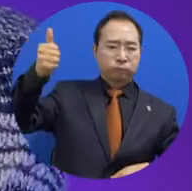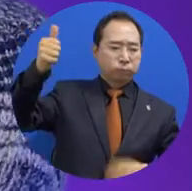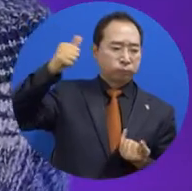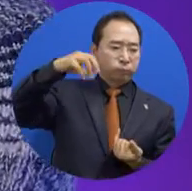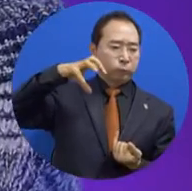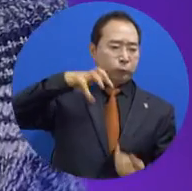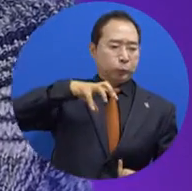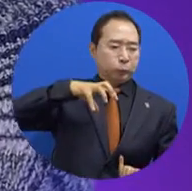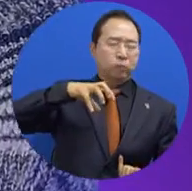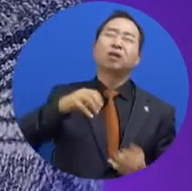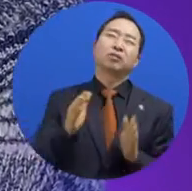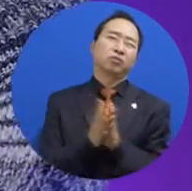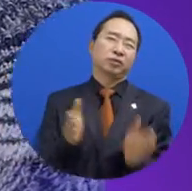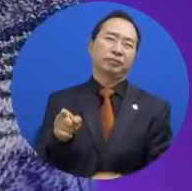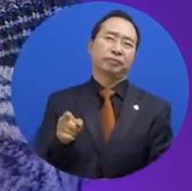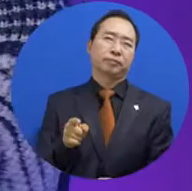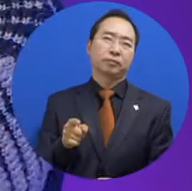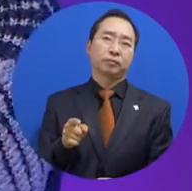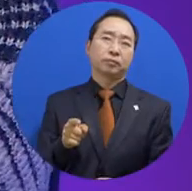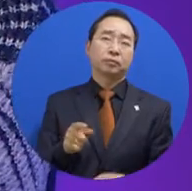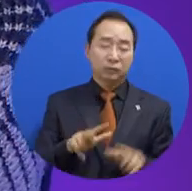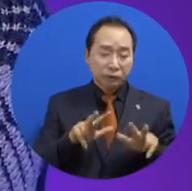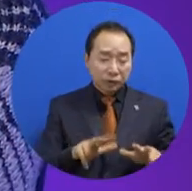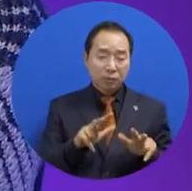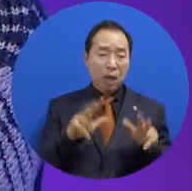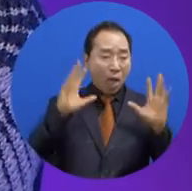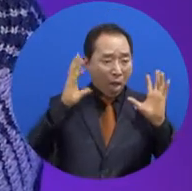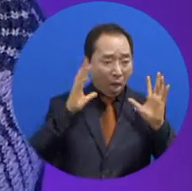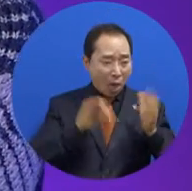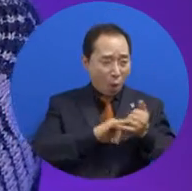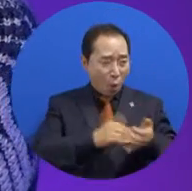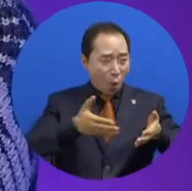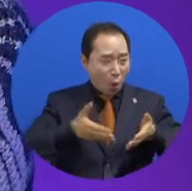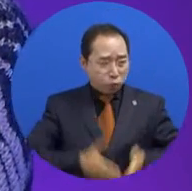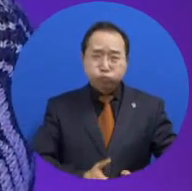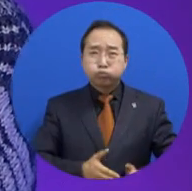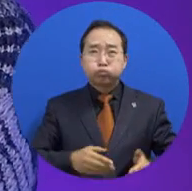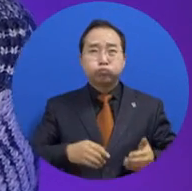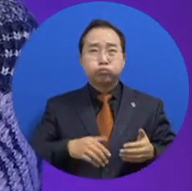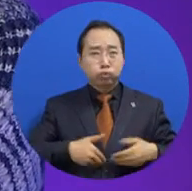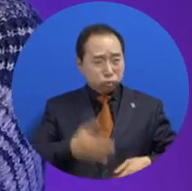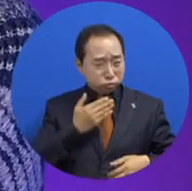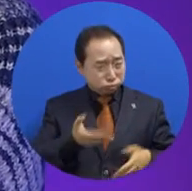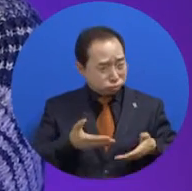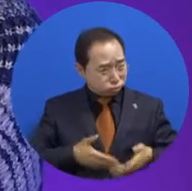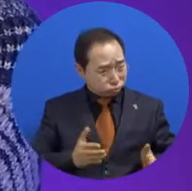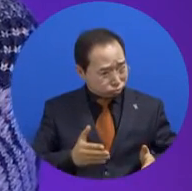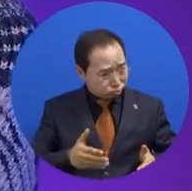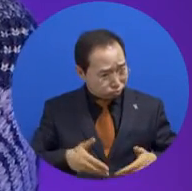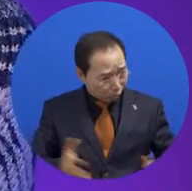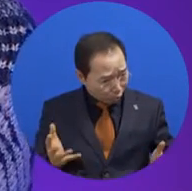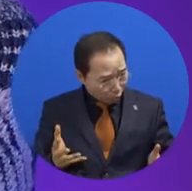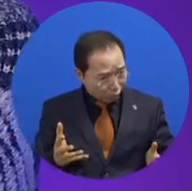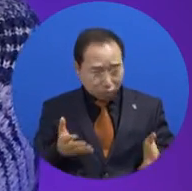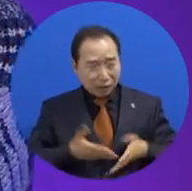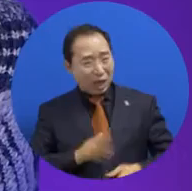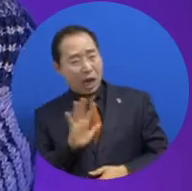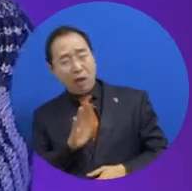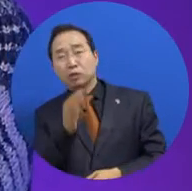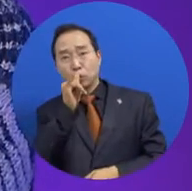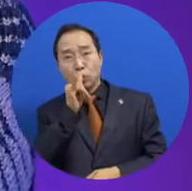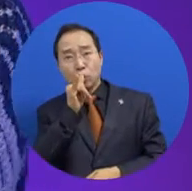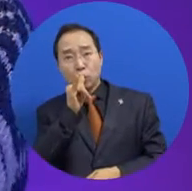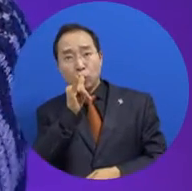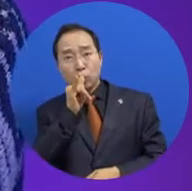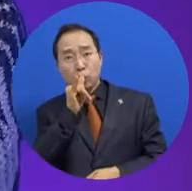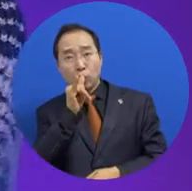그러면 지금은 여성들이 이렇게 아이를 뭐 낳아야 될 이유도 없고 뭐 낳고 싶지 않다 그러면 안 낳을 수